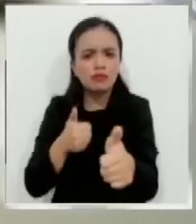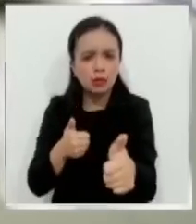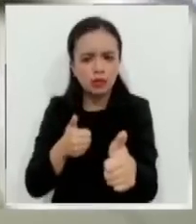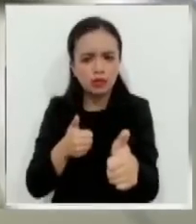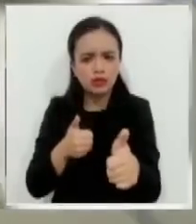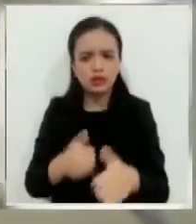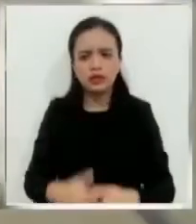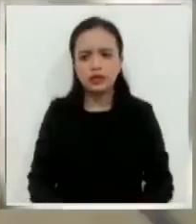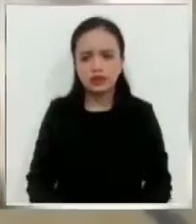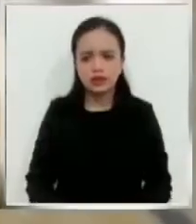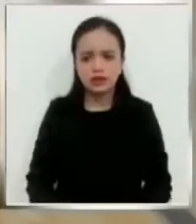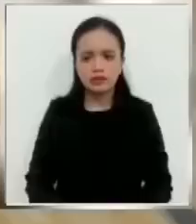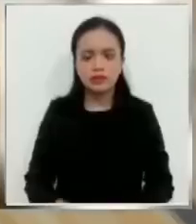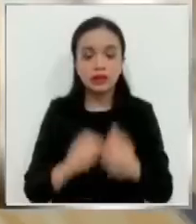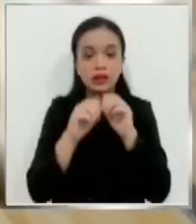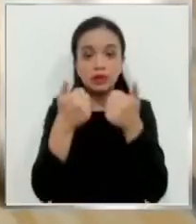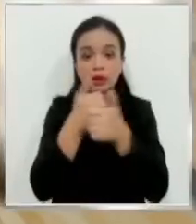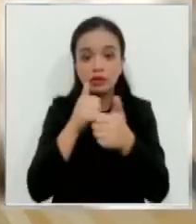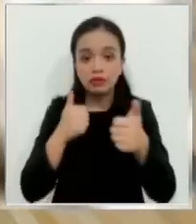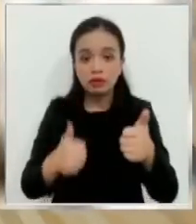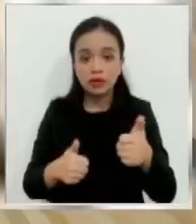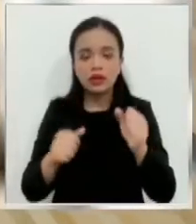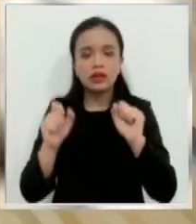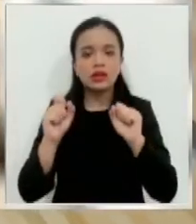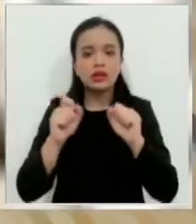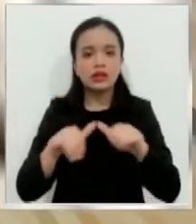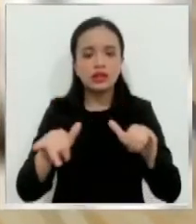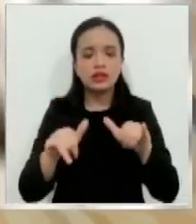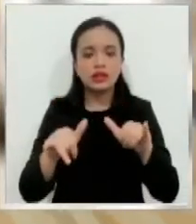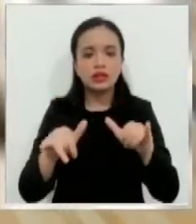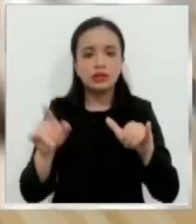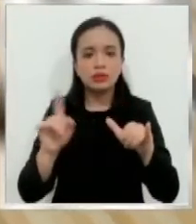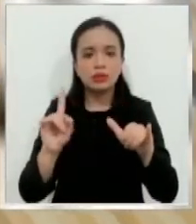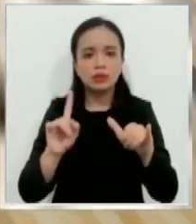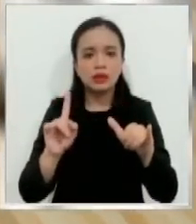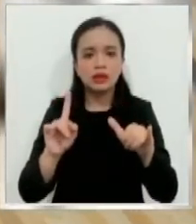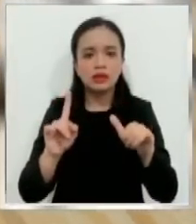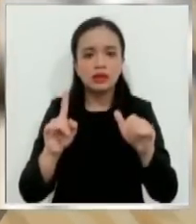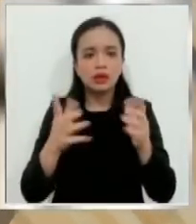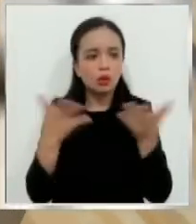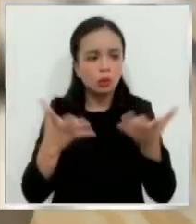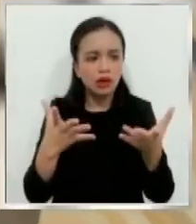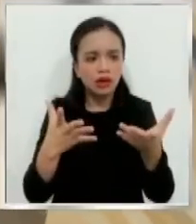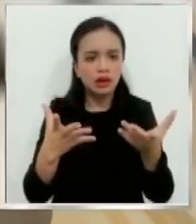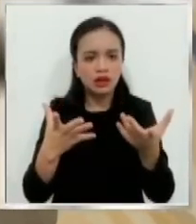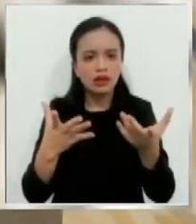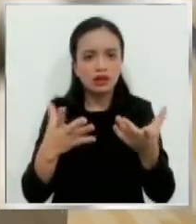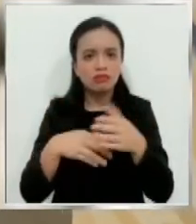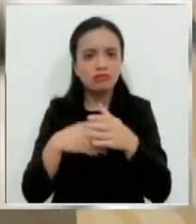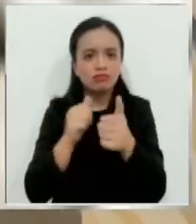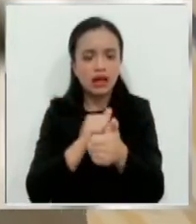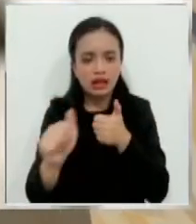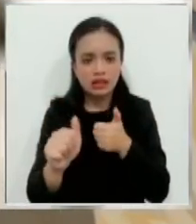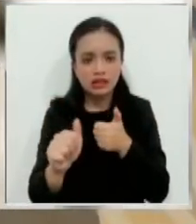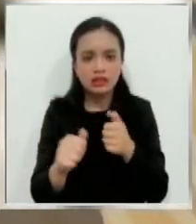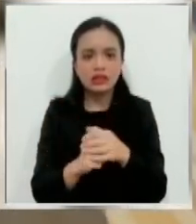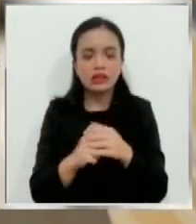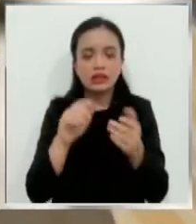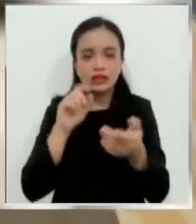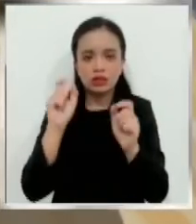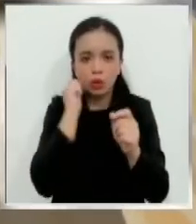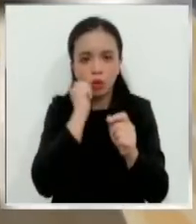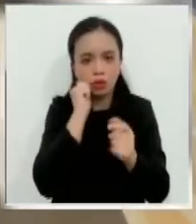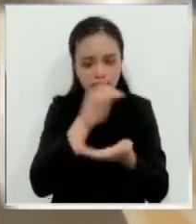Para maiwasan ito, mainam na takpan natin ang anumang butas o crack na maaari nilang daanan papasok. Panatilihin din nating malinis ang ating